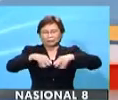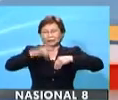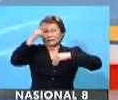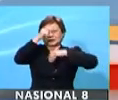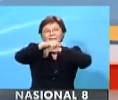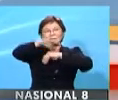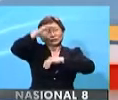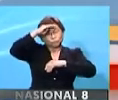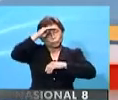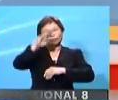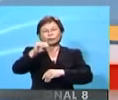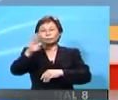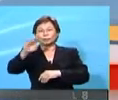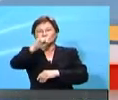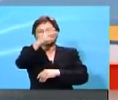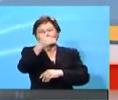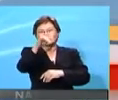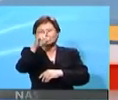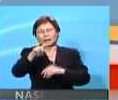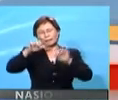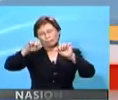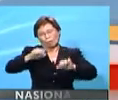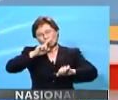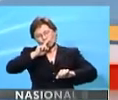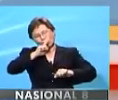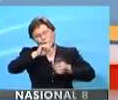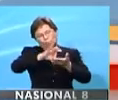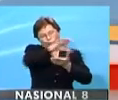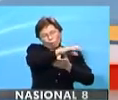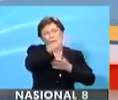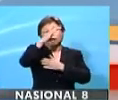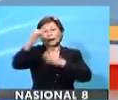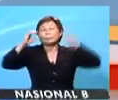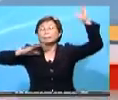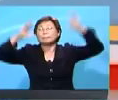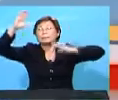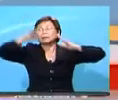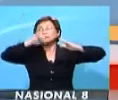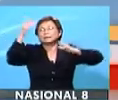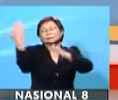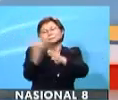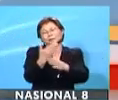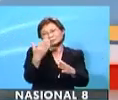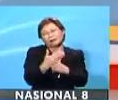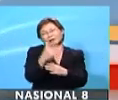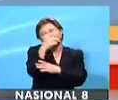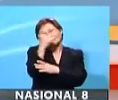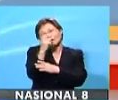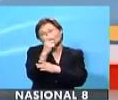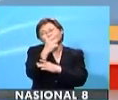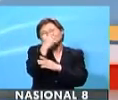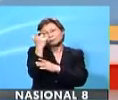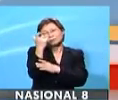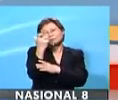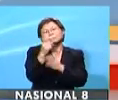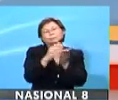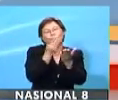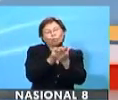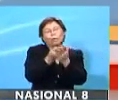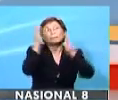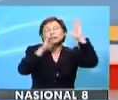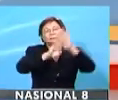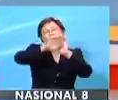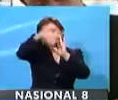Menteri Besarnya Datuk Muhammad Khalid Nordin, ia mampu memastikan pelaburan syarikat tempatan tidak terjejas ekoran kejatuhan ringgit.